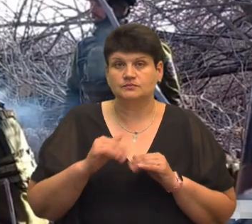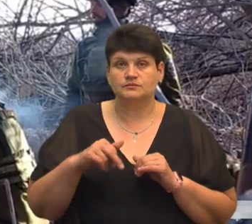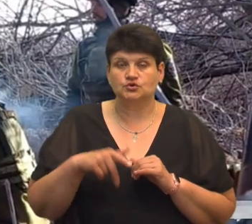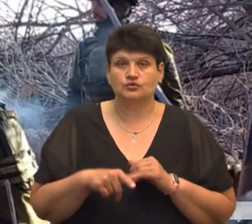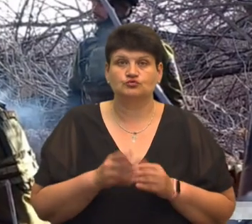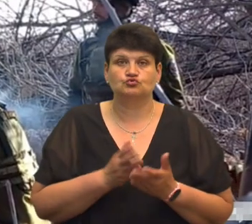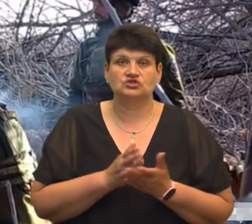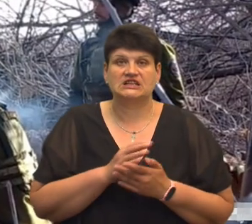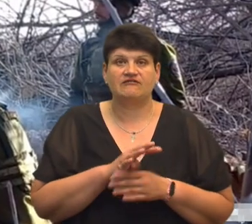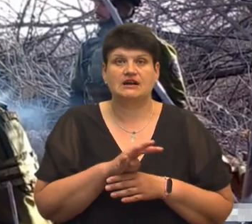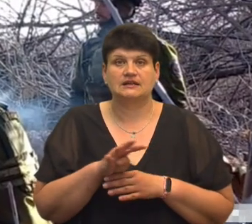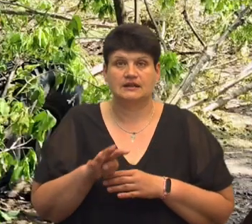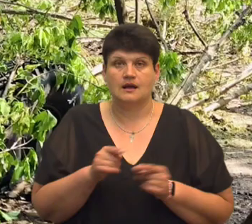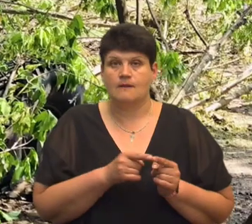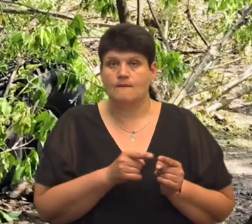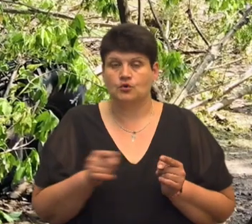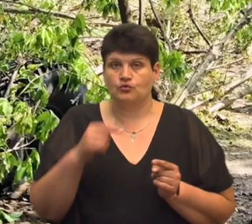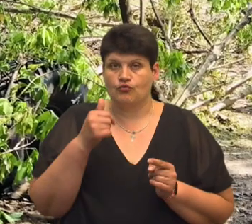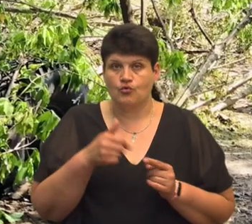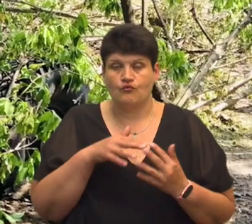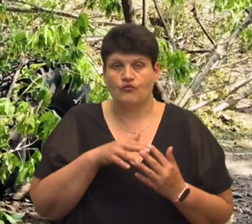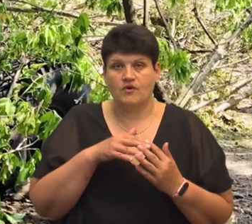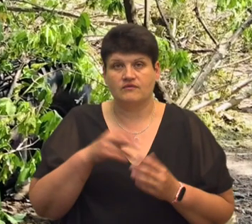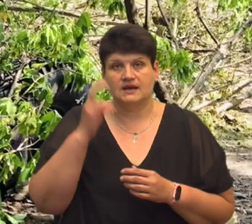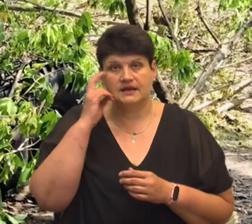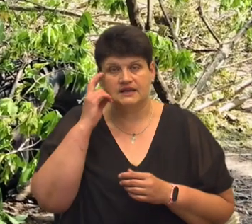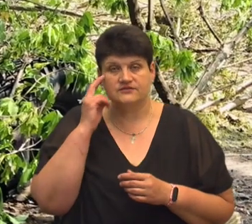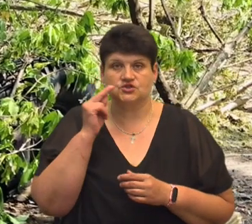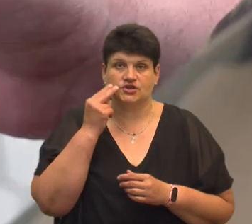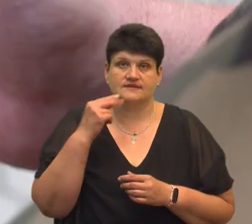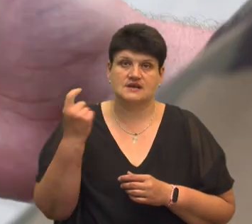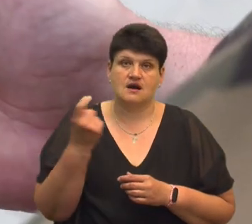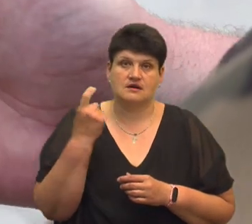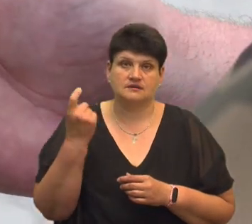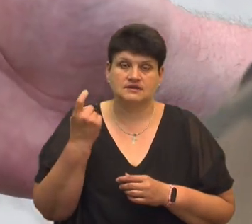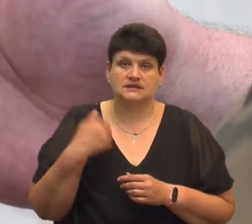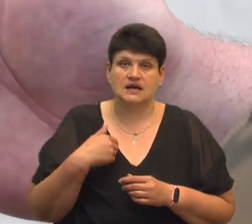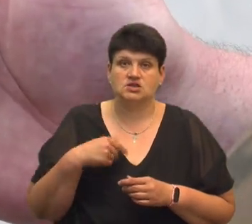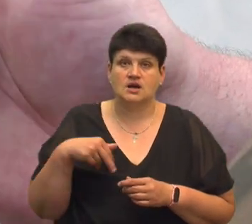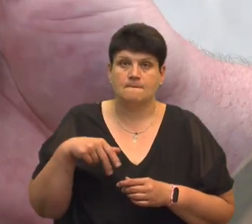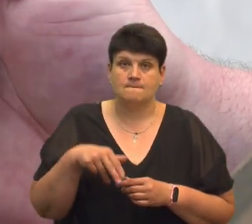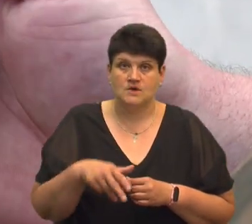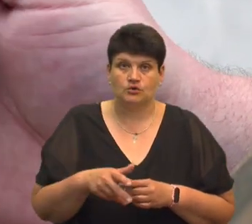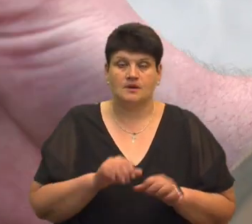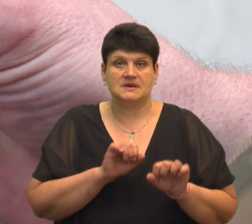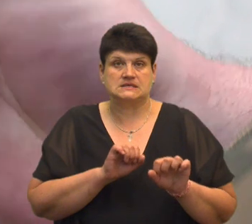артилерію. Розповідає, упродовж року воював на Київщині, Чернігівщині та Харківщині. Наша піхота наступає, ми їх